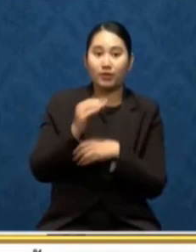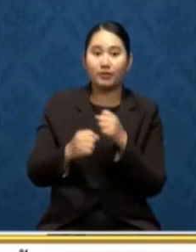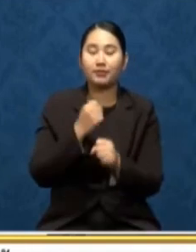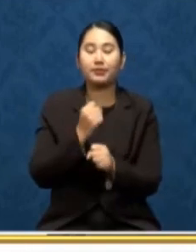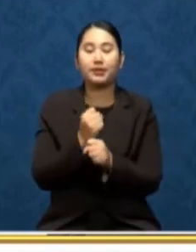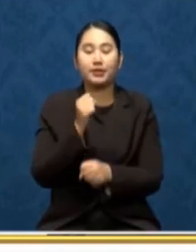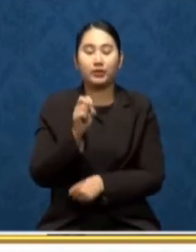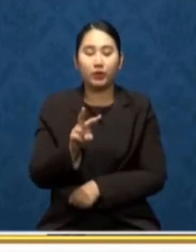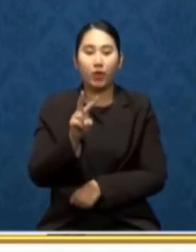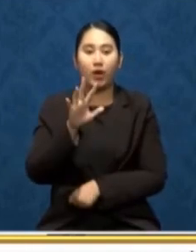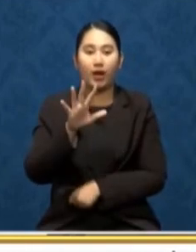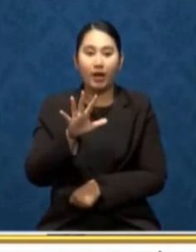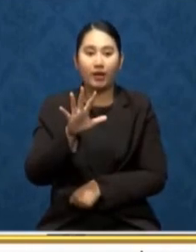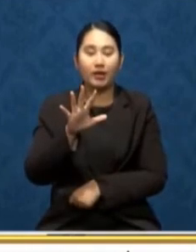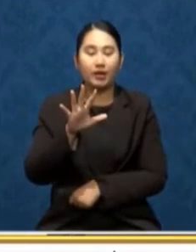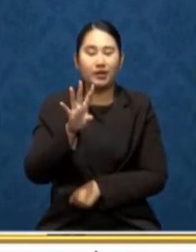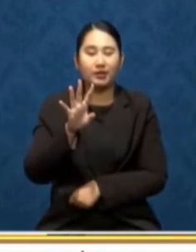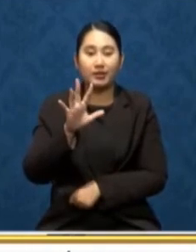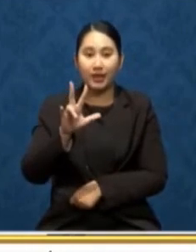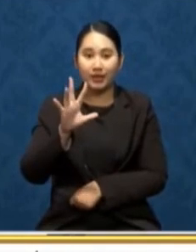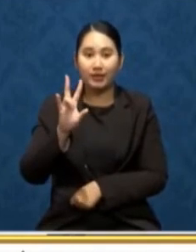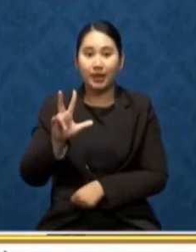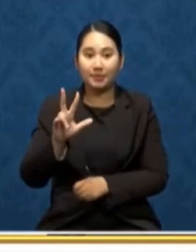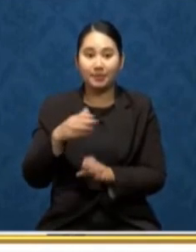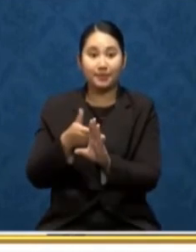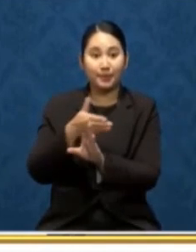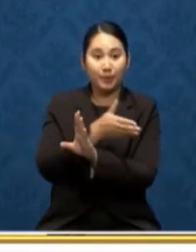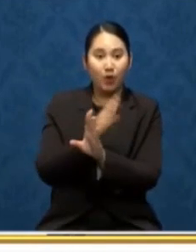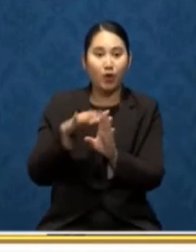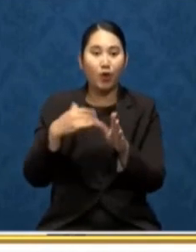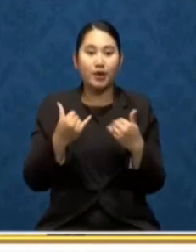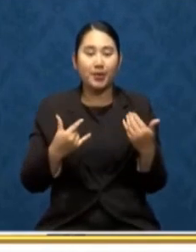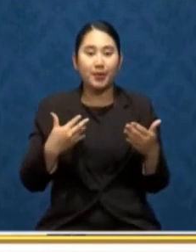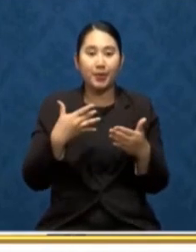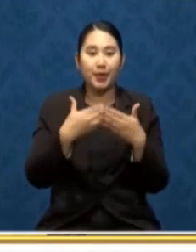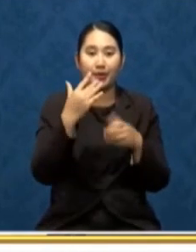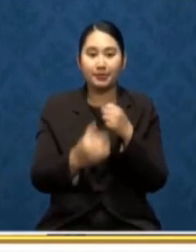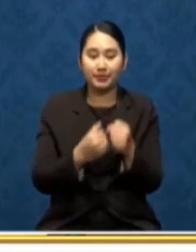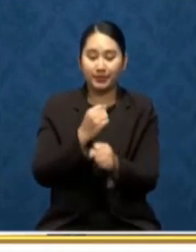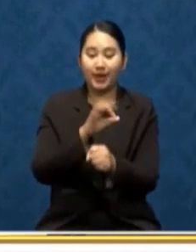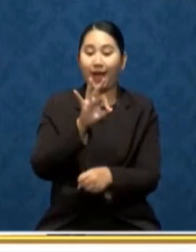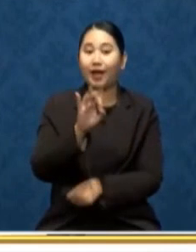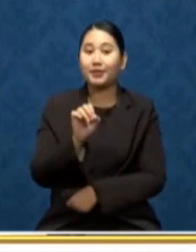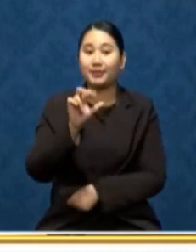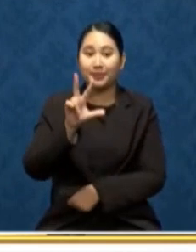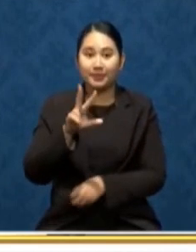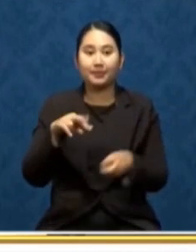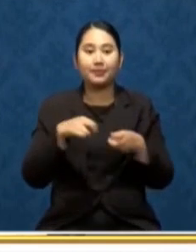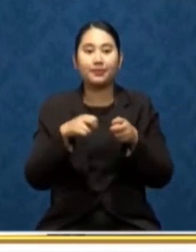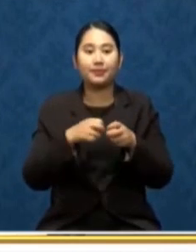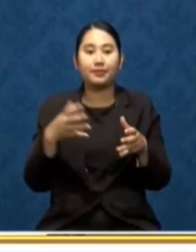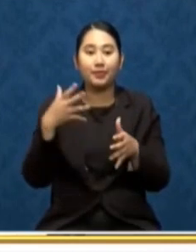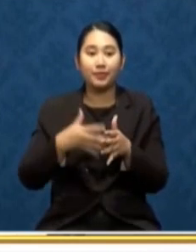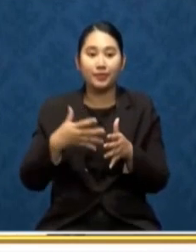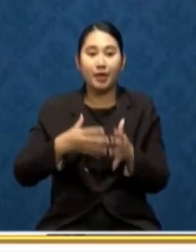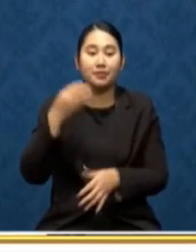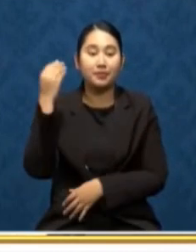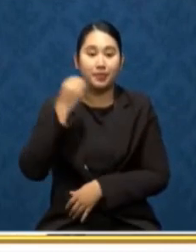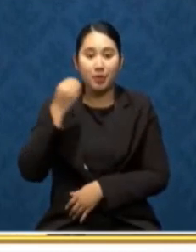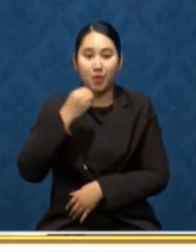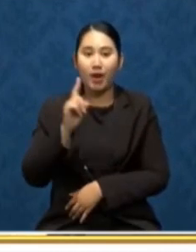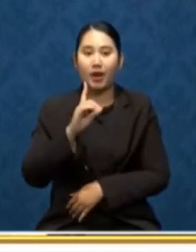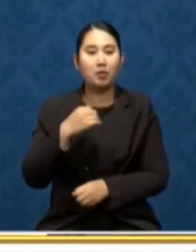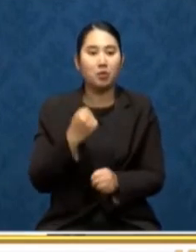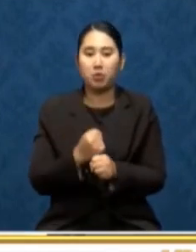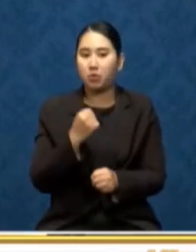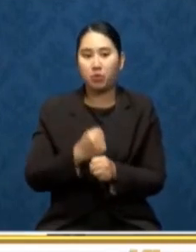ทธศักราช2473บัดนี้ผ่านมา93ปีแล้วค่ะอุปสรรคที่เกิดขึ้นคือเป็น